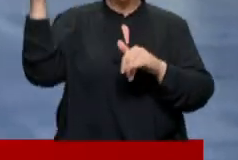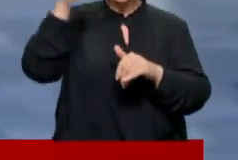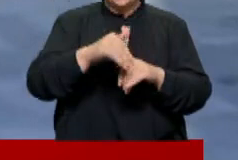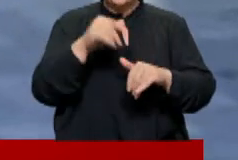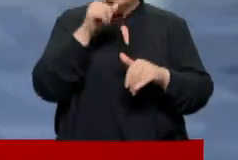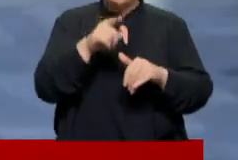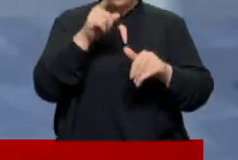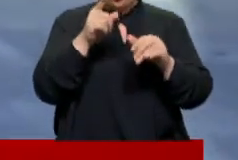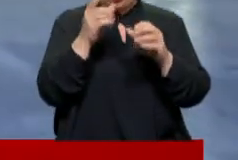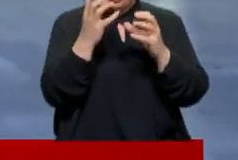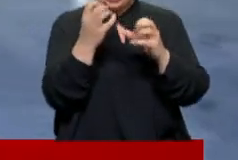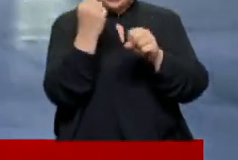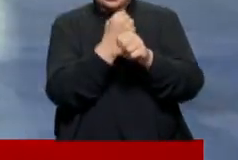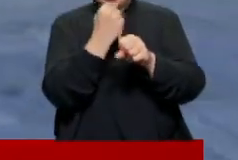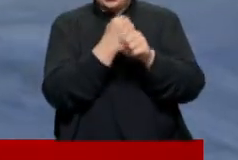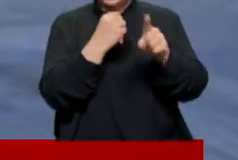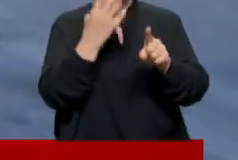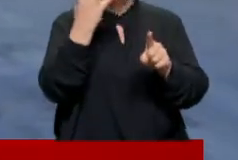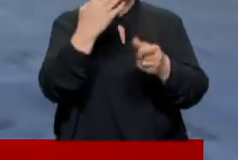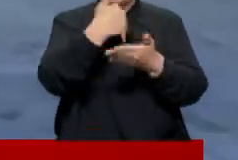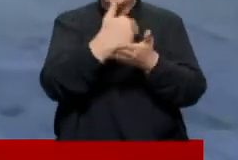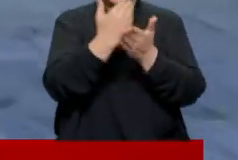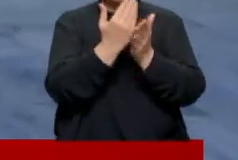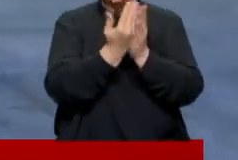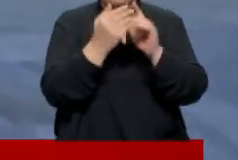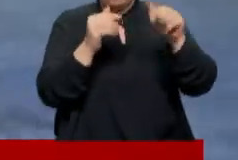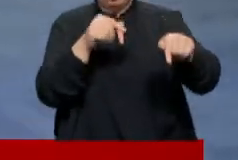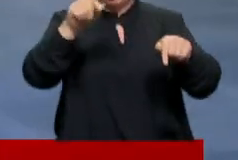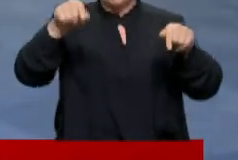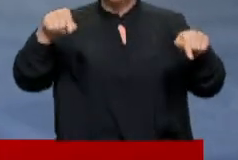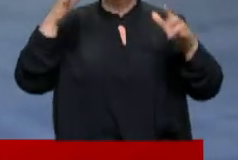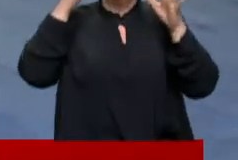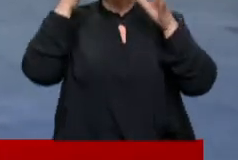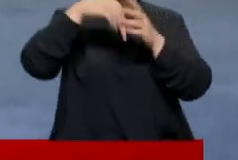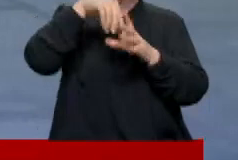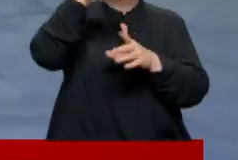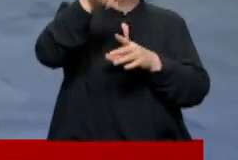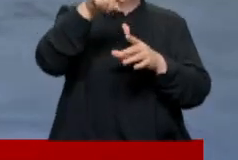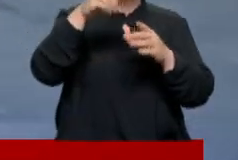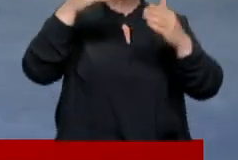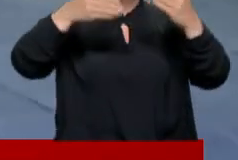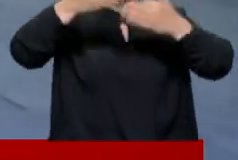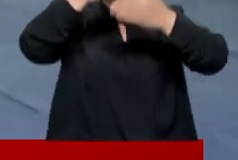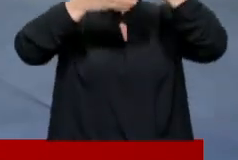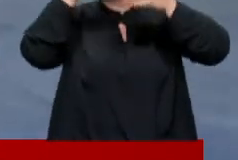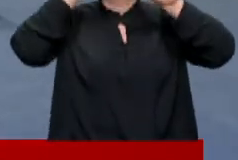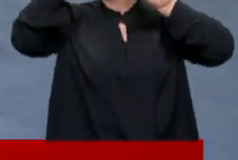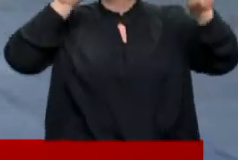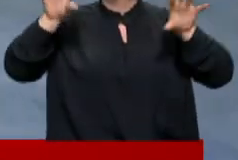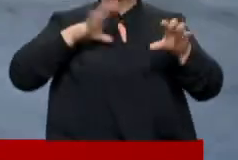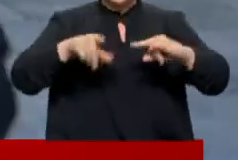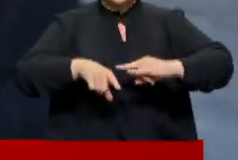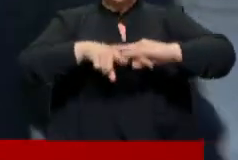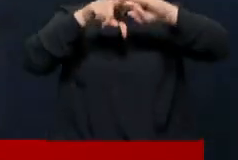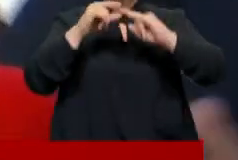inanılan o Hacerül Esved Taşı'ndan dört parça burada bu caminin içinde duvarları süslüyor. Şimdi Kabe'yi